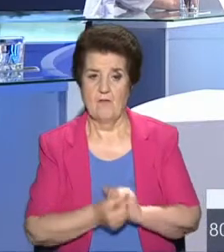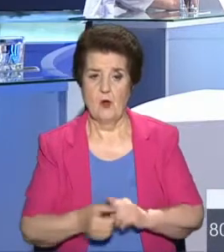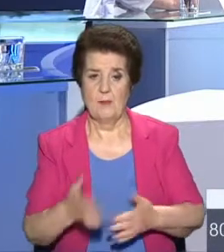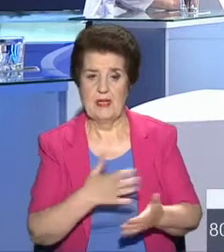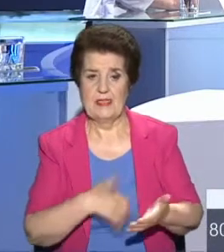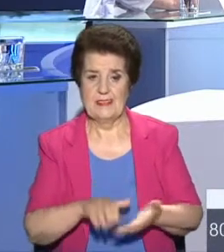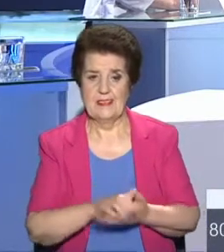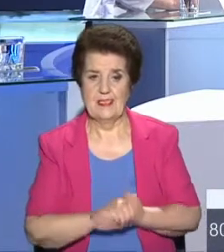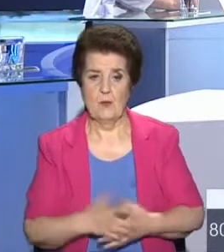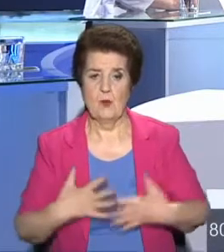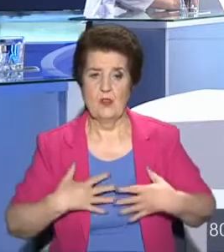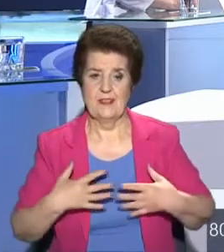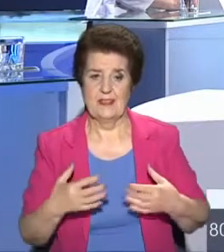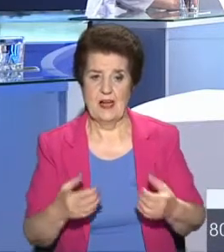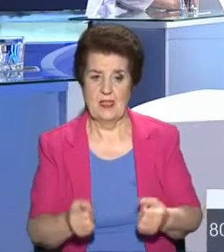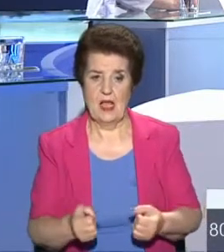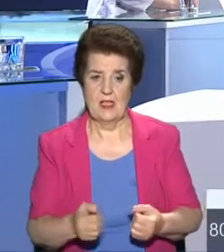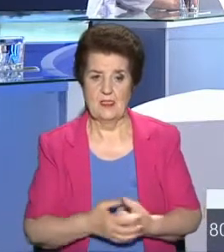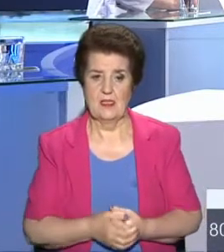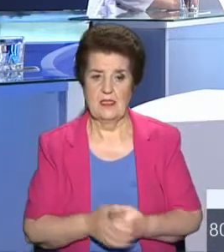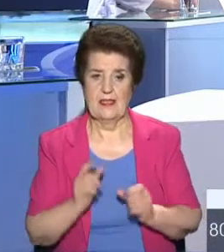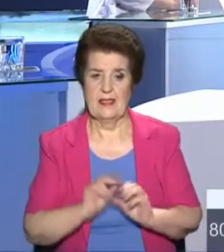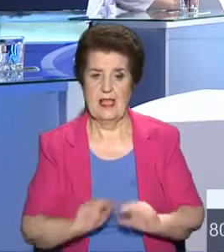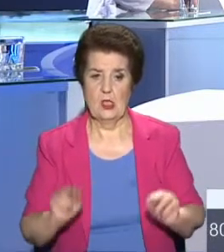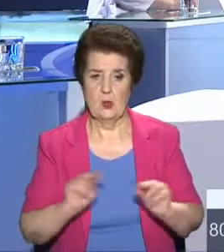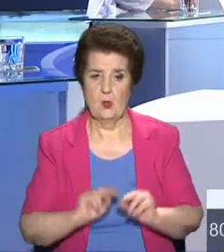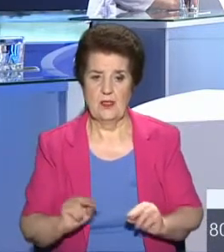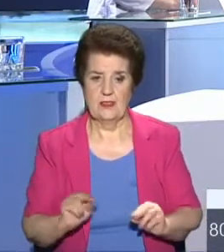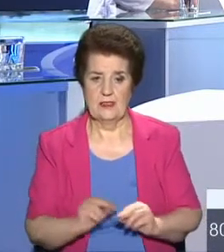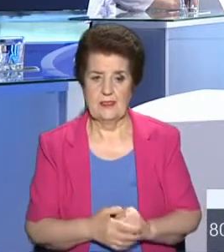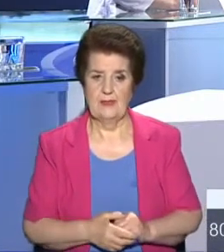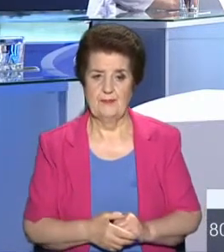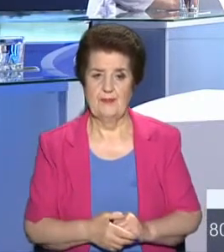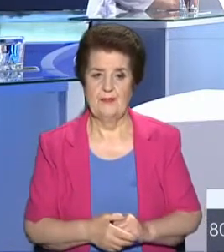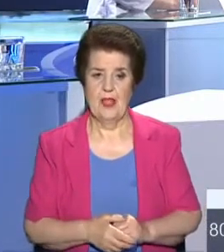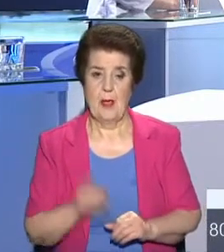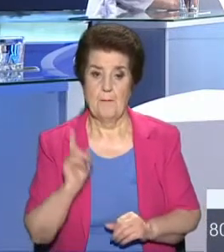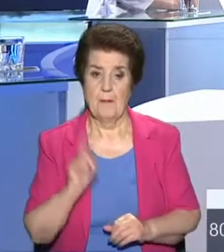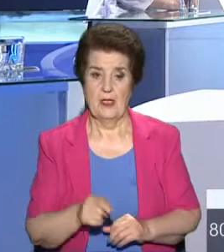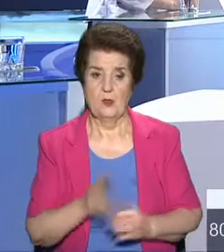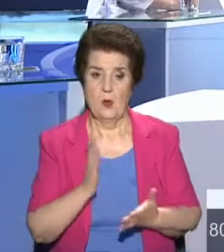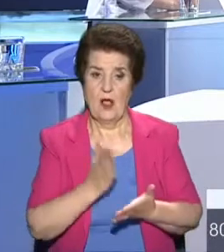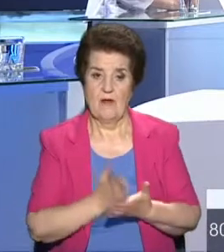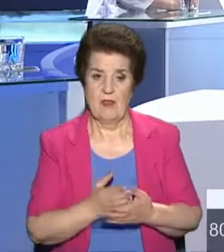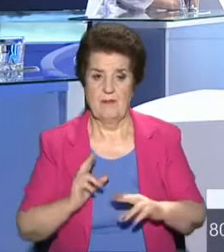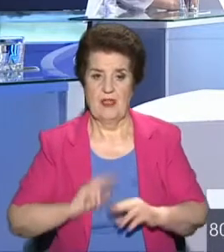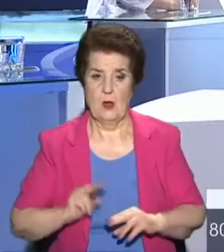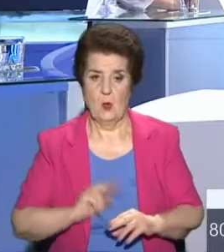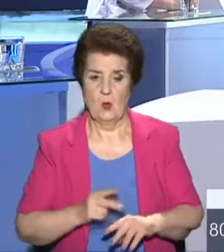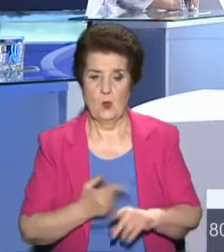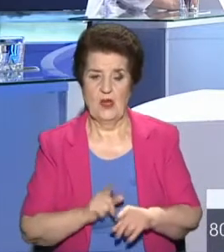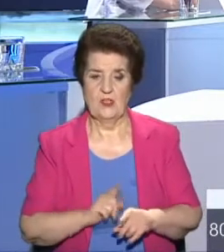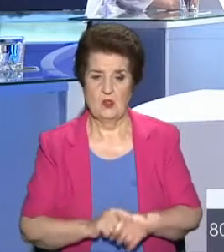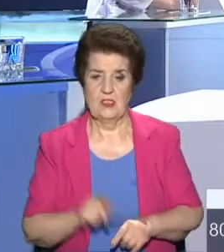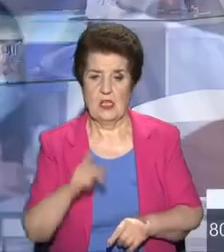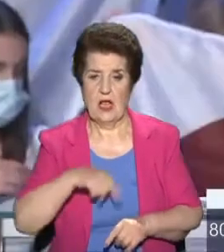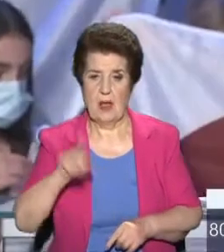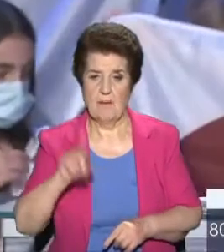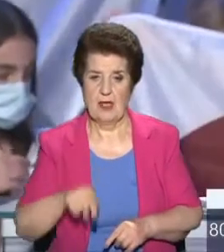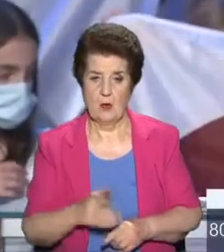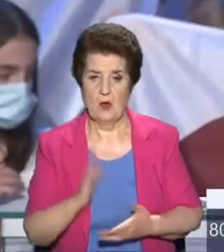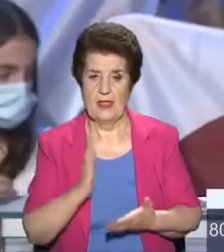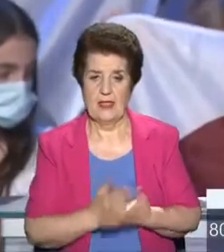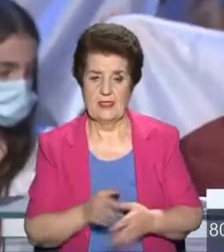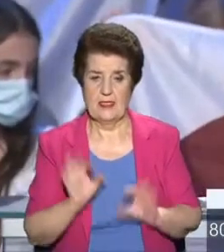de sănătate de educație pentru că avem de lucru la acest capitol este